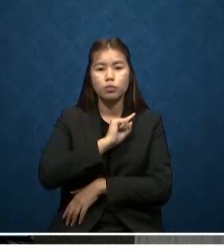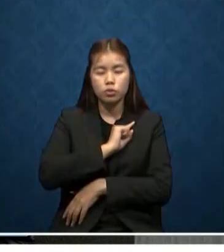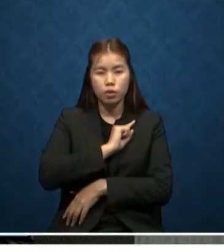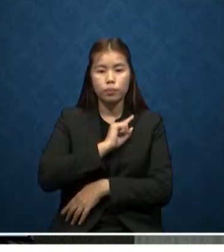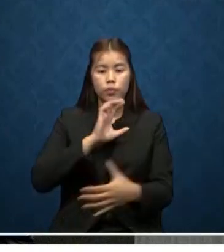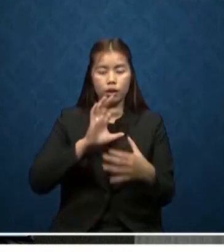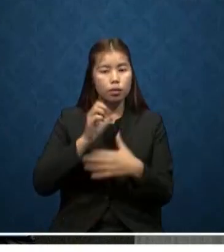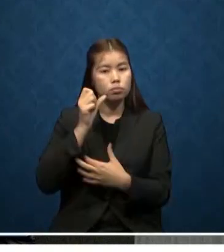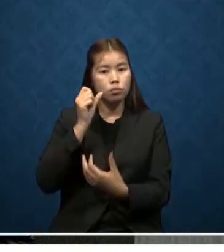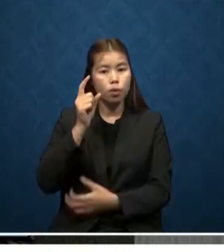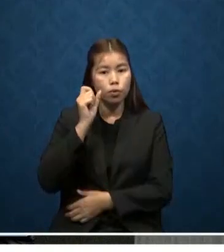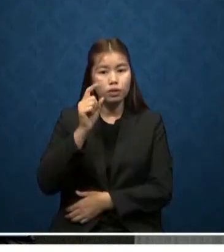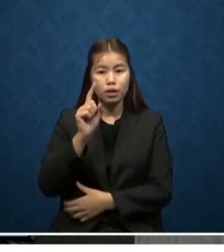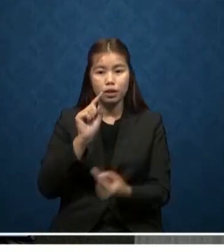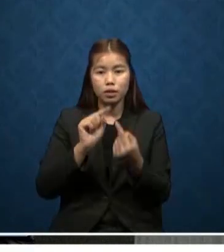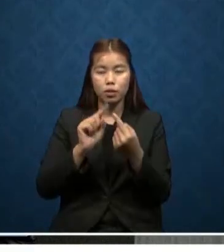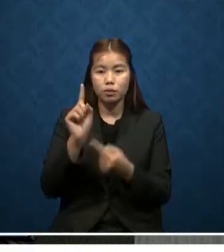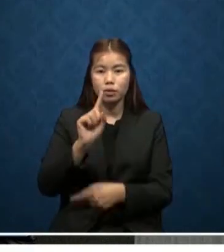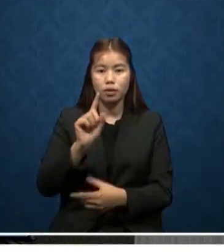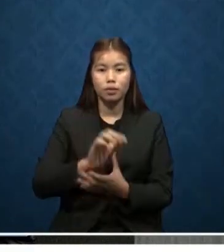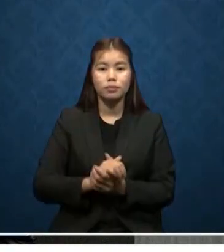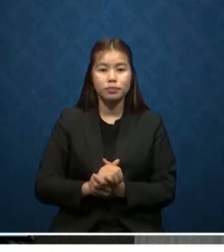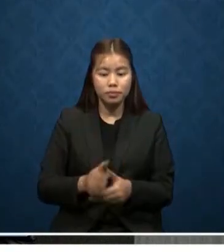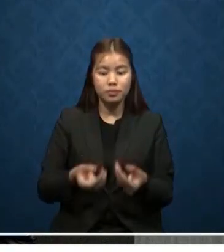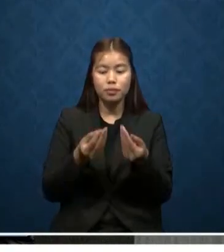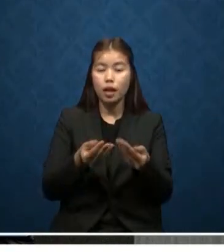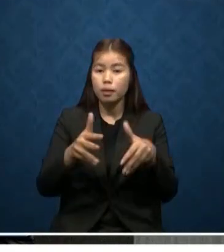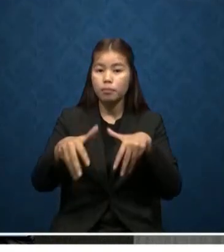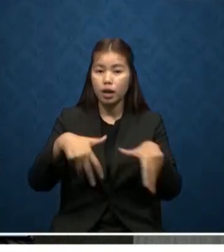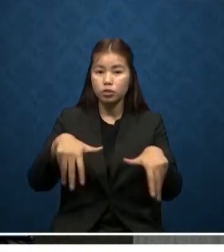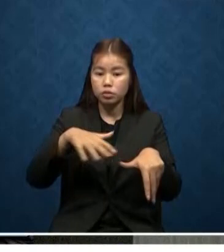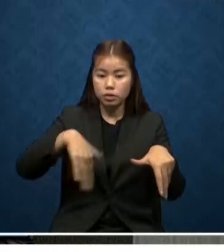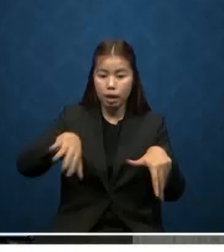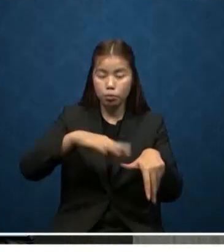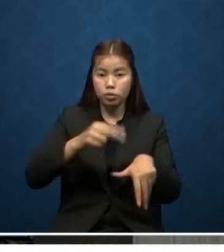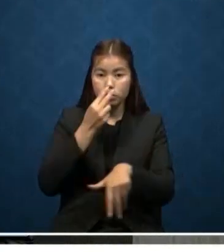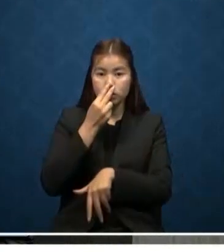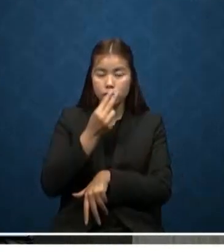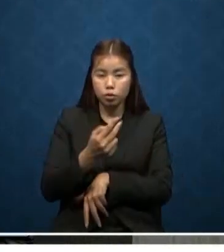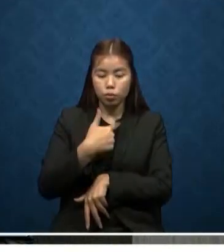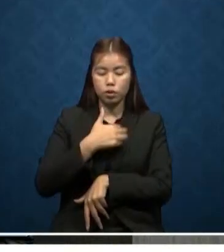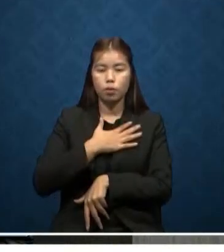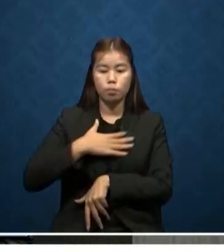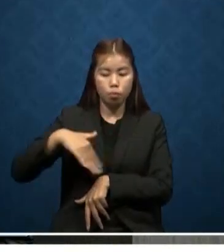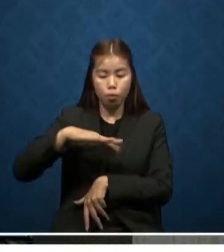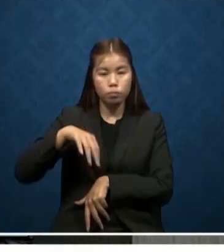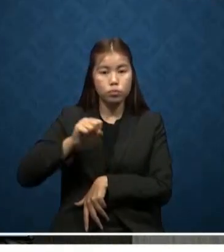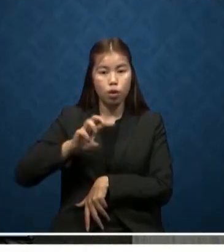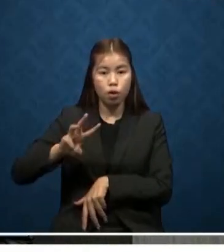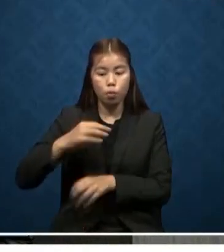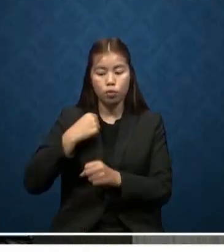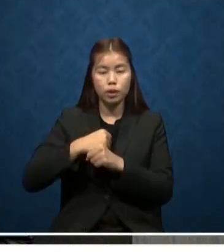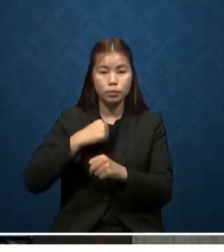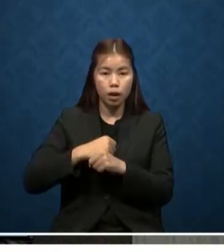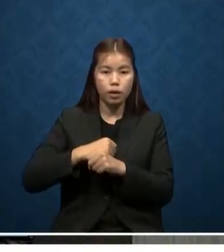ทำความเข้าใจเอ่อให้ประชาชนที่ติดตามการทำงานของวุฒิสภาใน